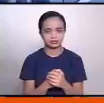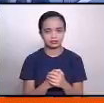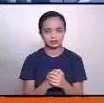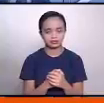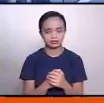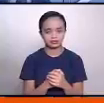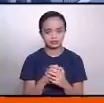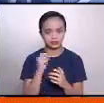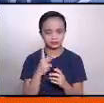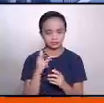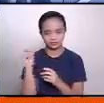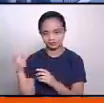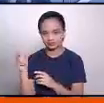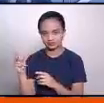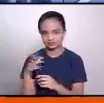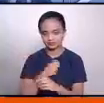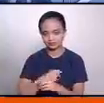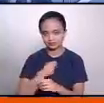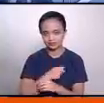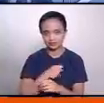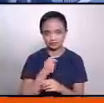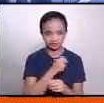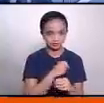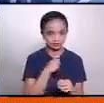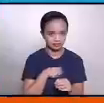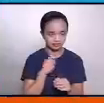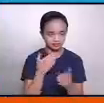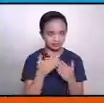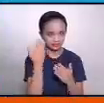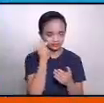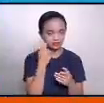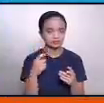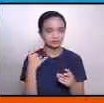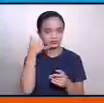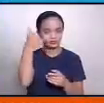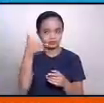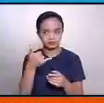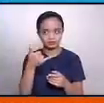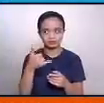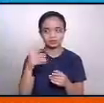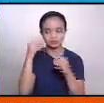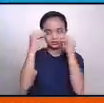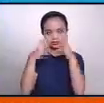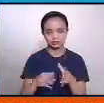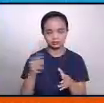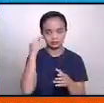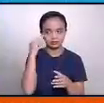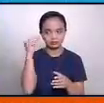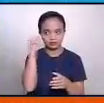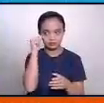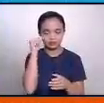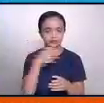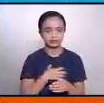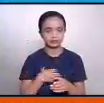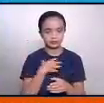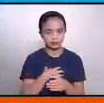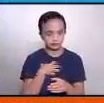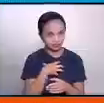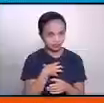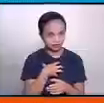So, mapinapatawalan okay kita kasi kanina maiyak-iyak na si ma'am. Okay. Nasa yung telepono si Professor Marlo Alvarez, ang